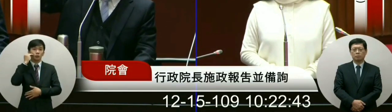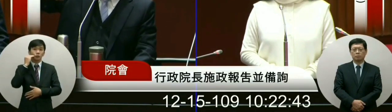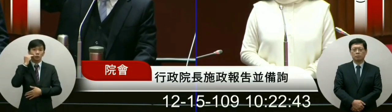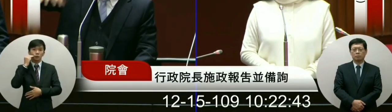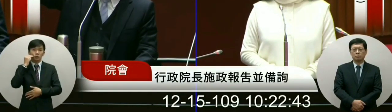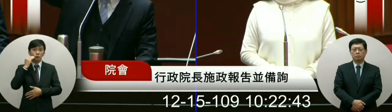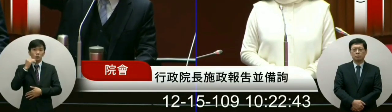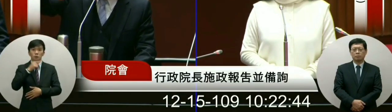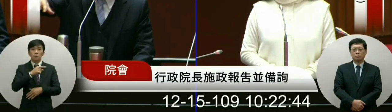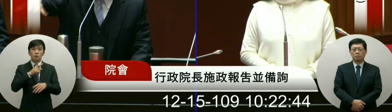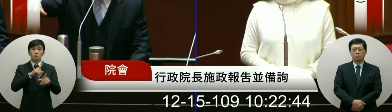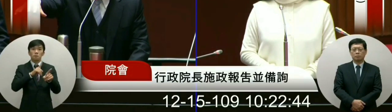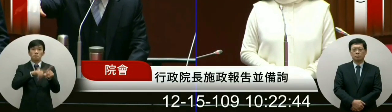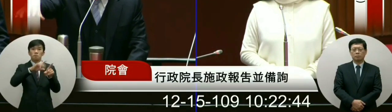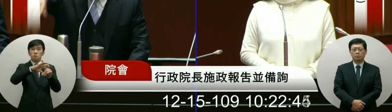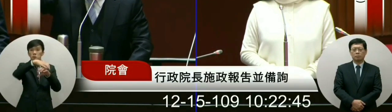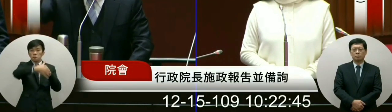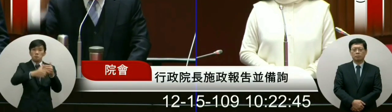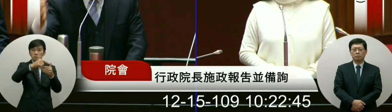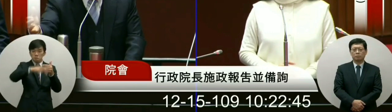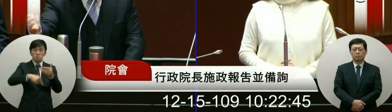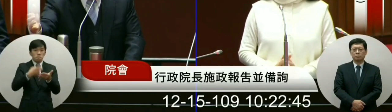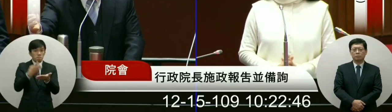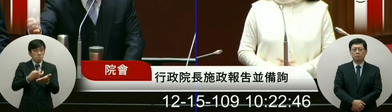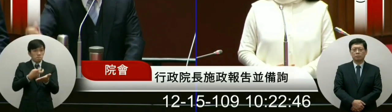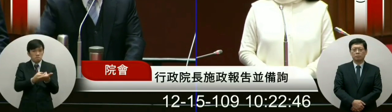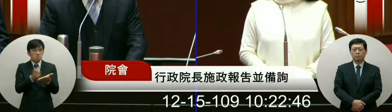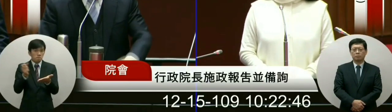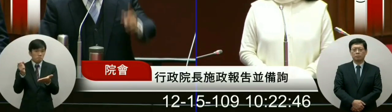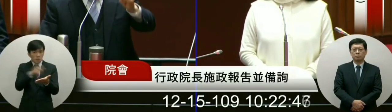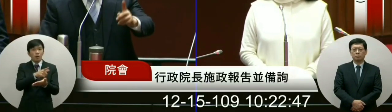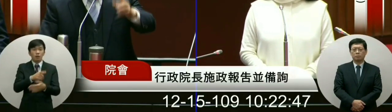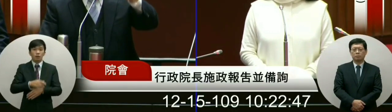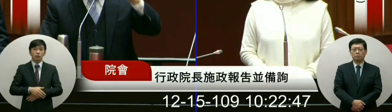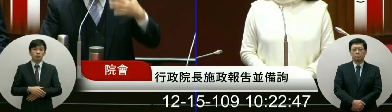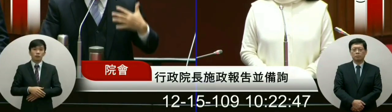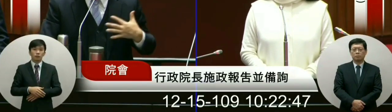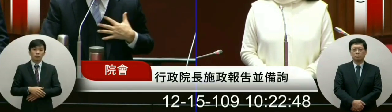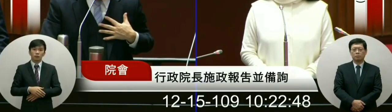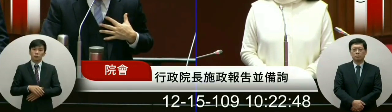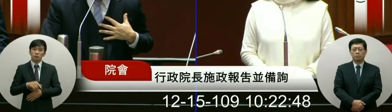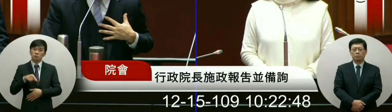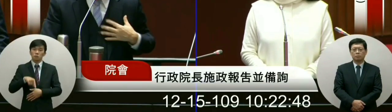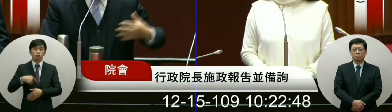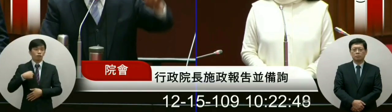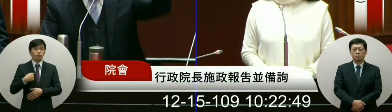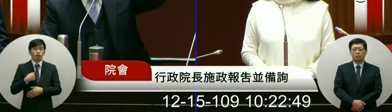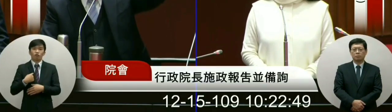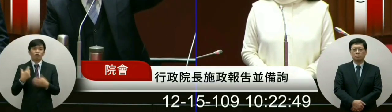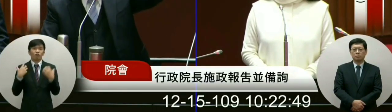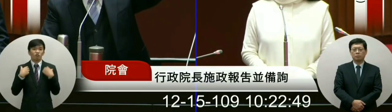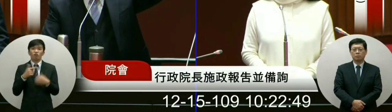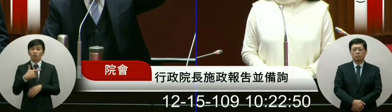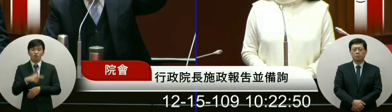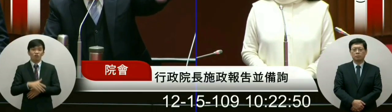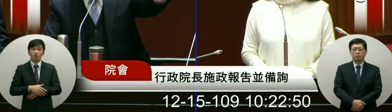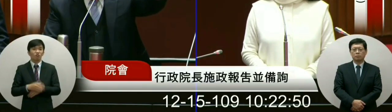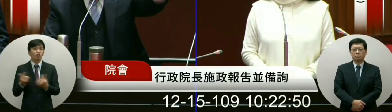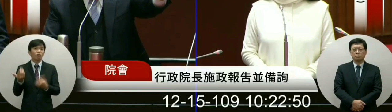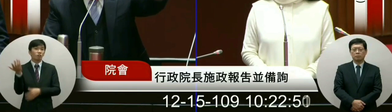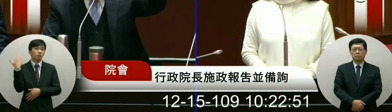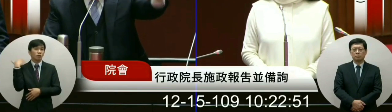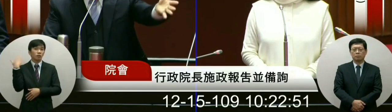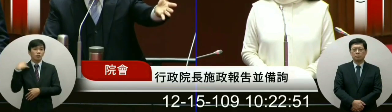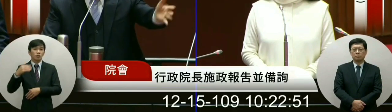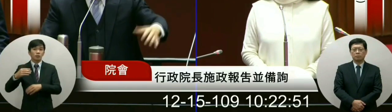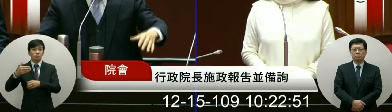之上，我又定更严格，我又另立一个标准，那这个话不用我来讲，上次马